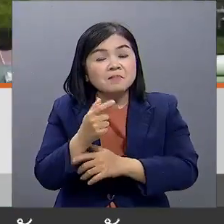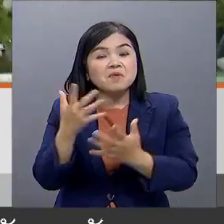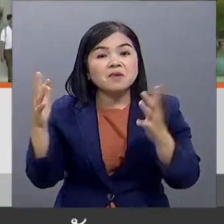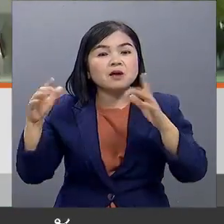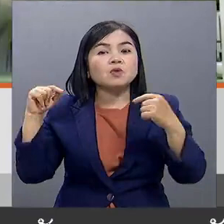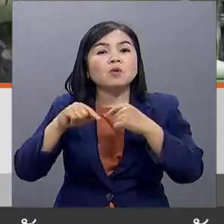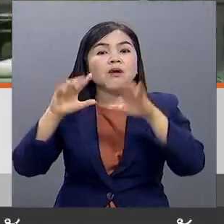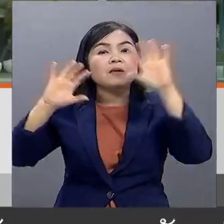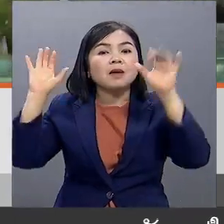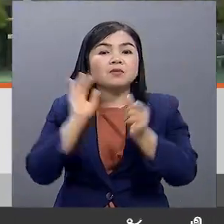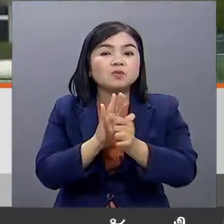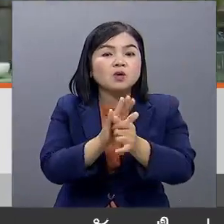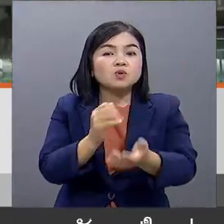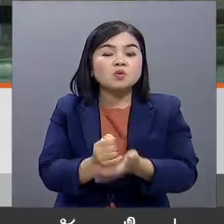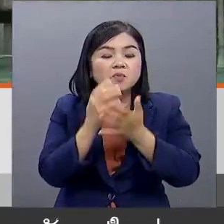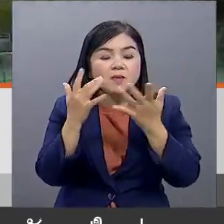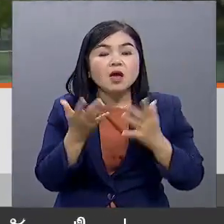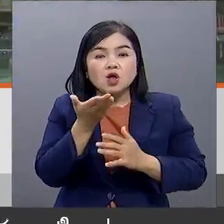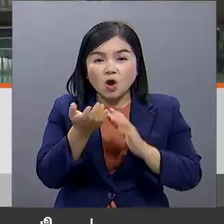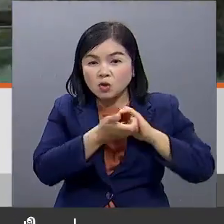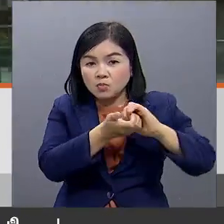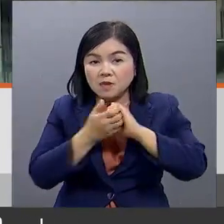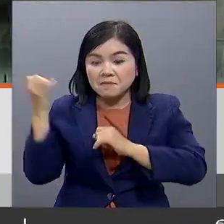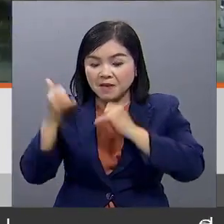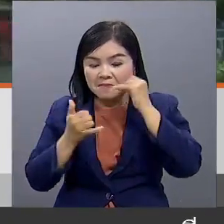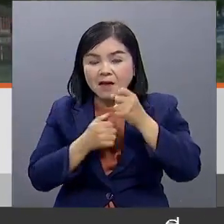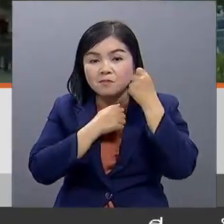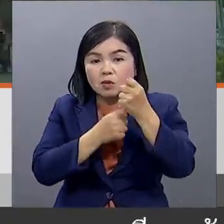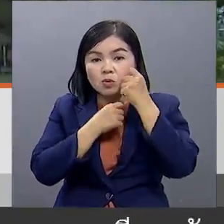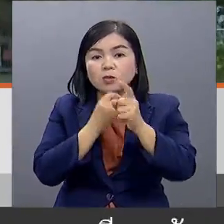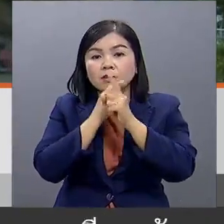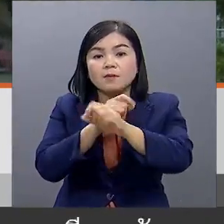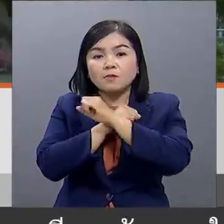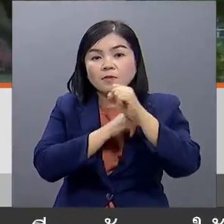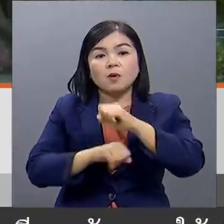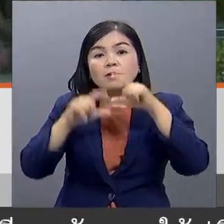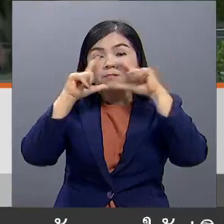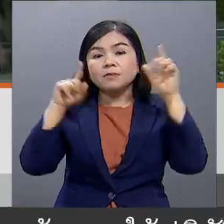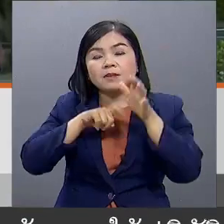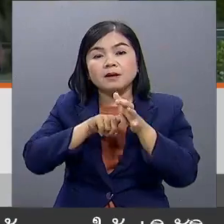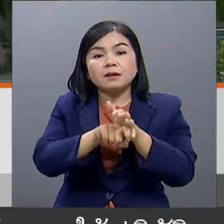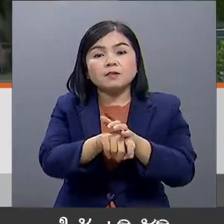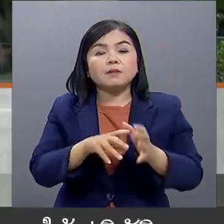มีการขอความร่วมมือให้ผู้ร่วมชุมนุมปฏิบัติตามมาตรการควบคุมโรคด้วยครับอ่า